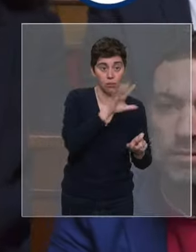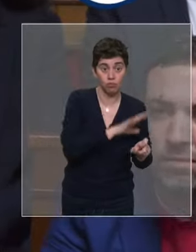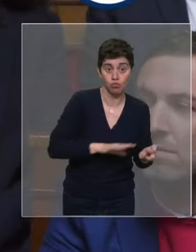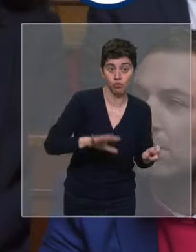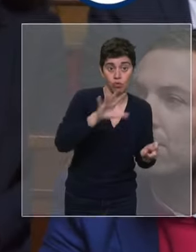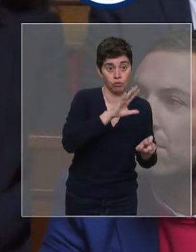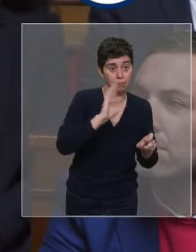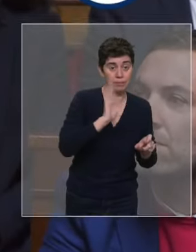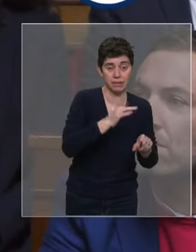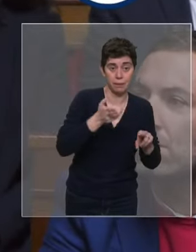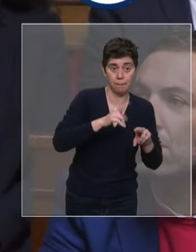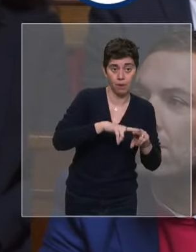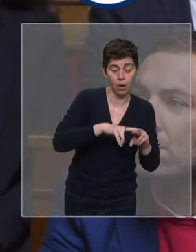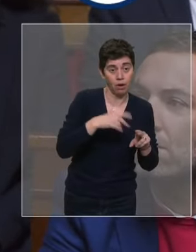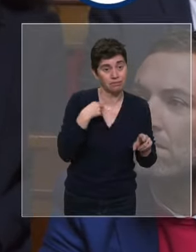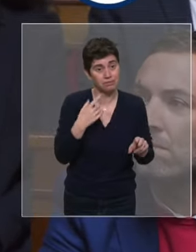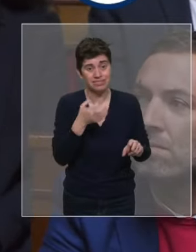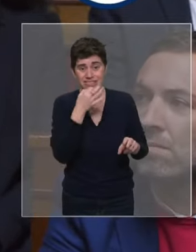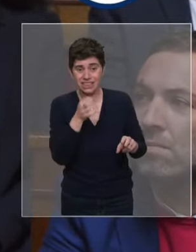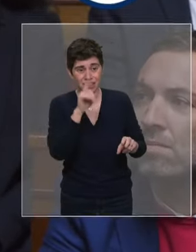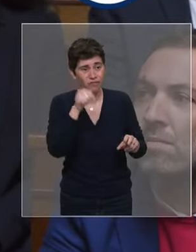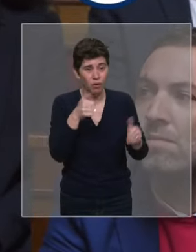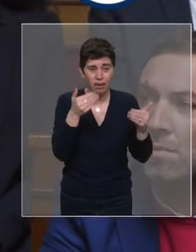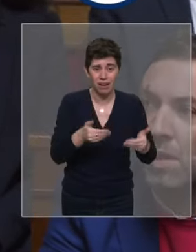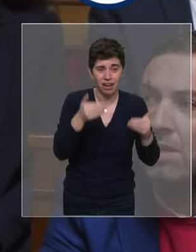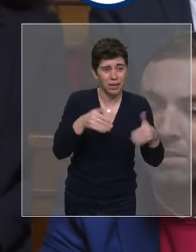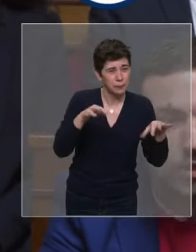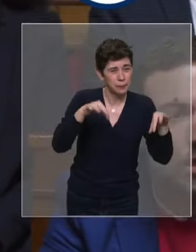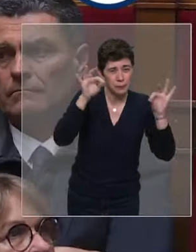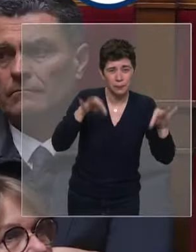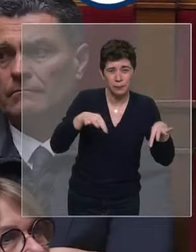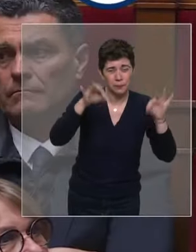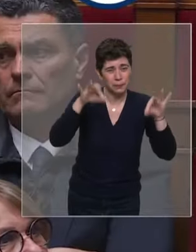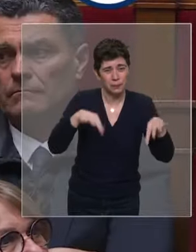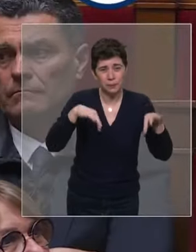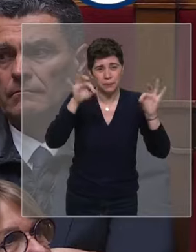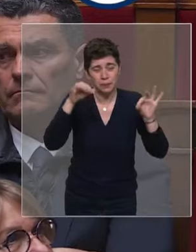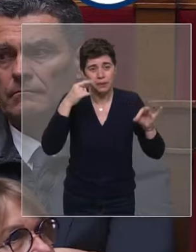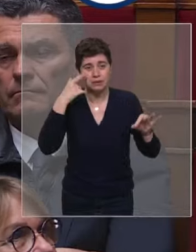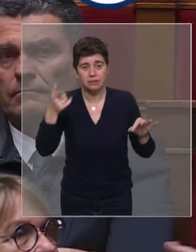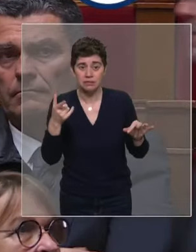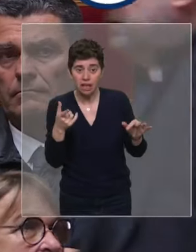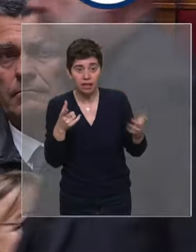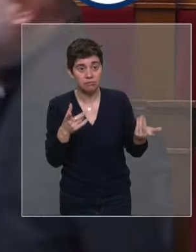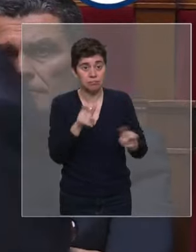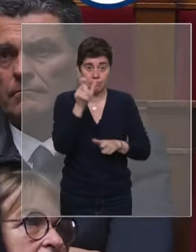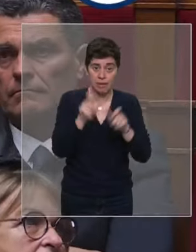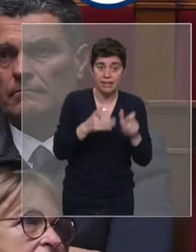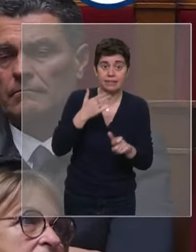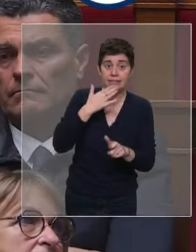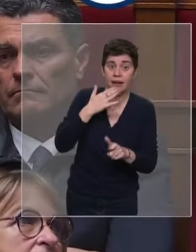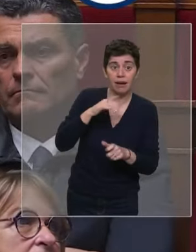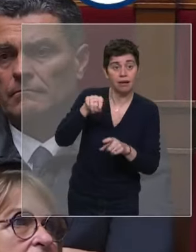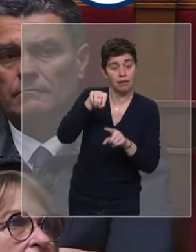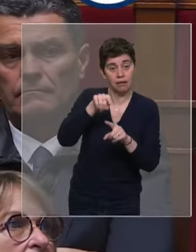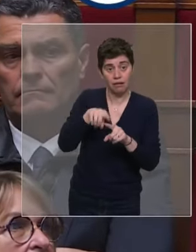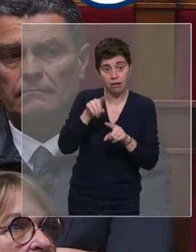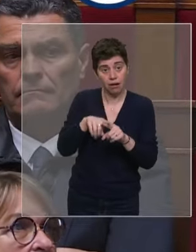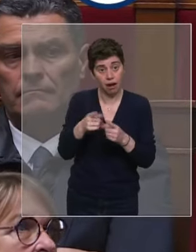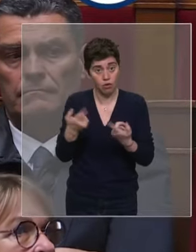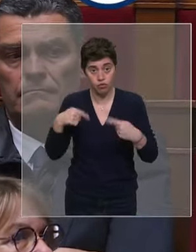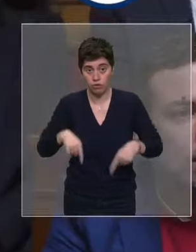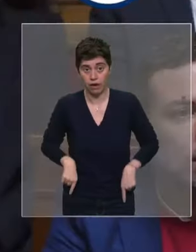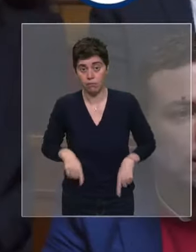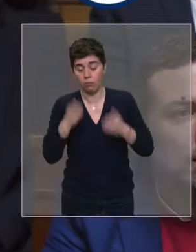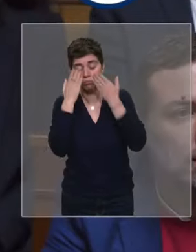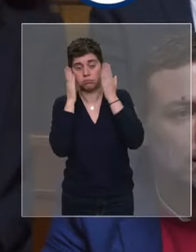Les appels au cessez-le-feu sont sans cesse ignorés par le gouvernement d'extrême droite israélien. À l'heure où je vous parle, le